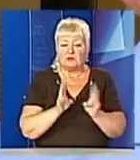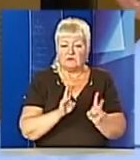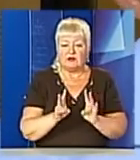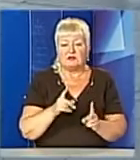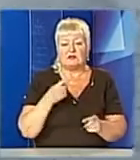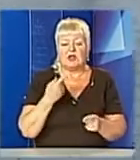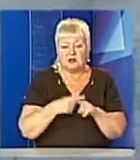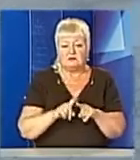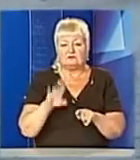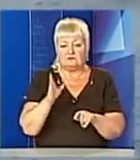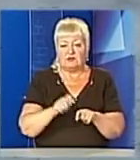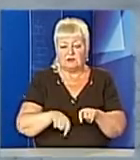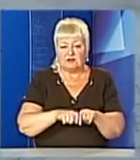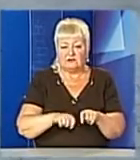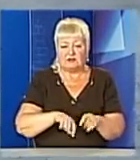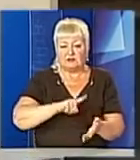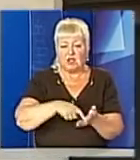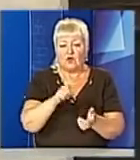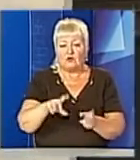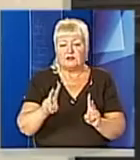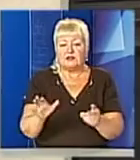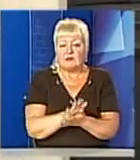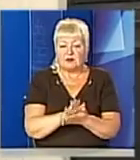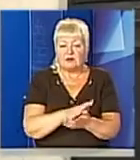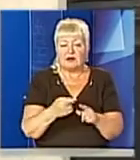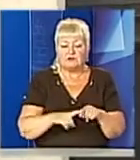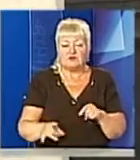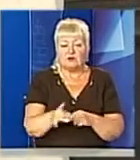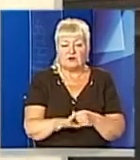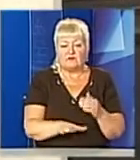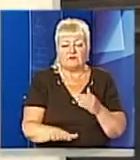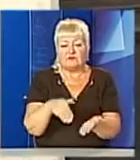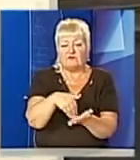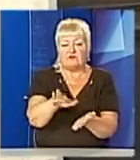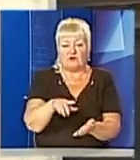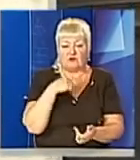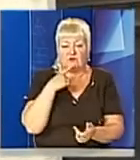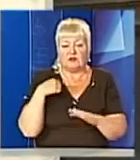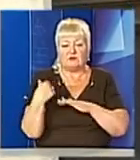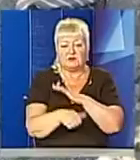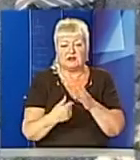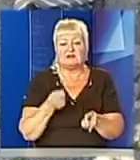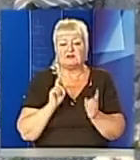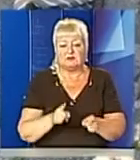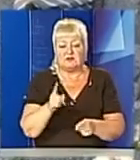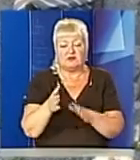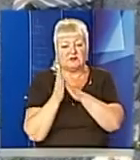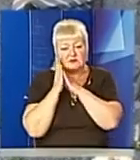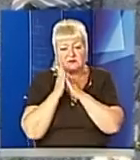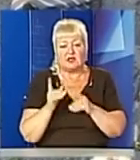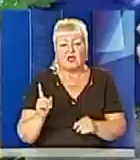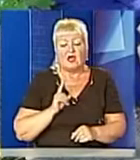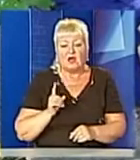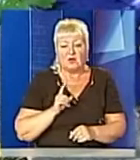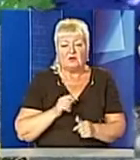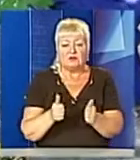інформацію перевіримо. Водночас і комунальники, які прибирають у цьому районі, від подвір'я відмовились. Кажуть, безхатьки і справді заночовують, а охорони поряд